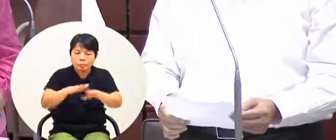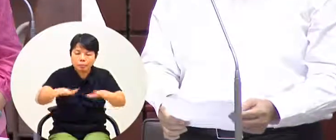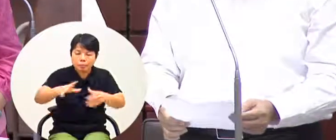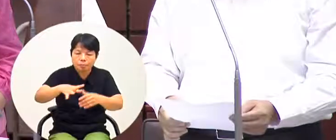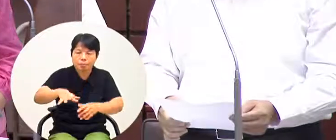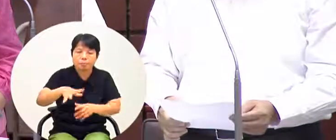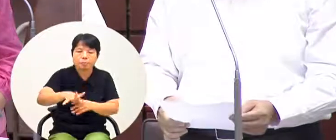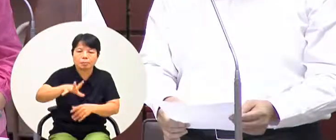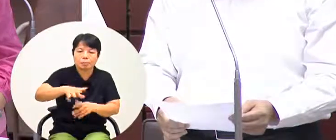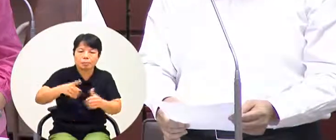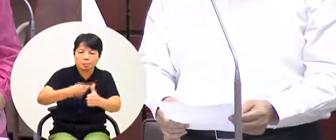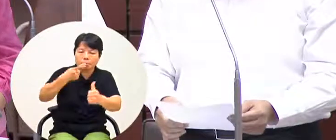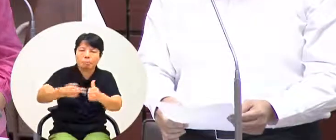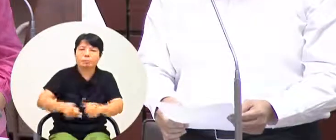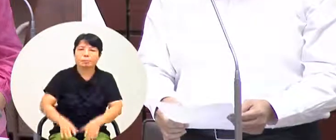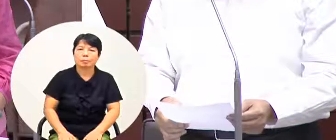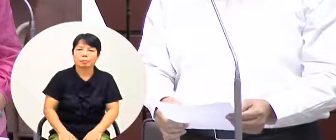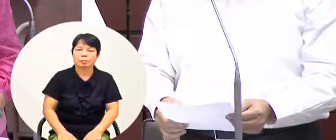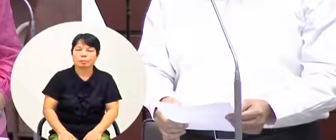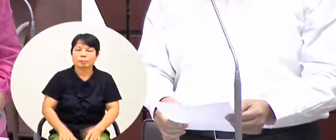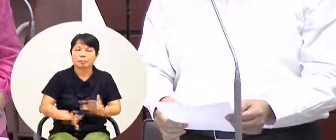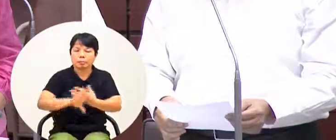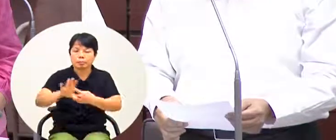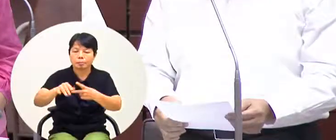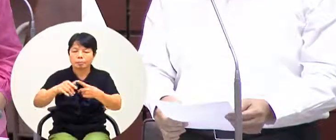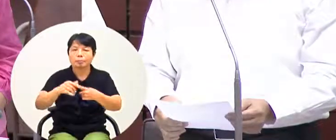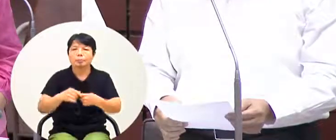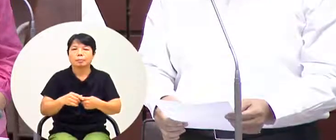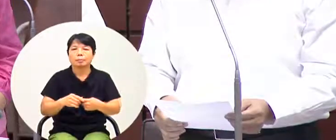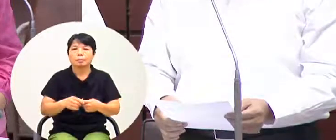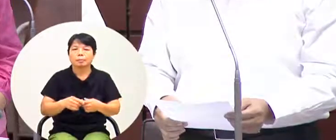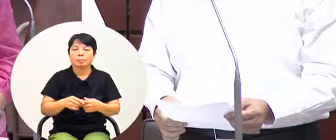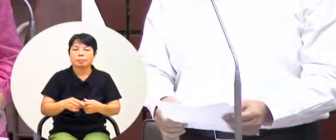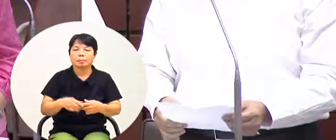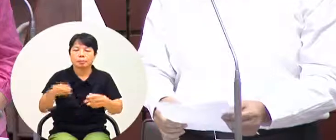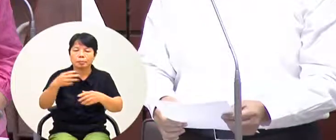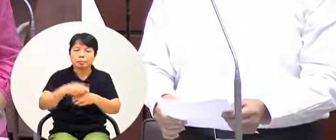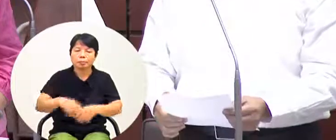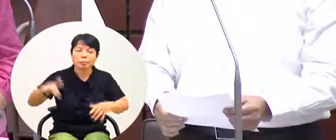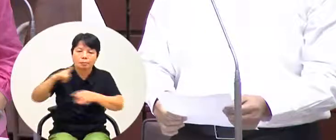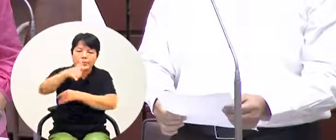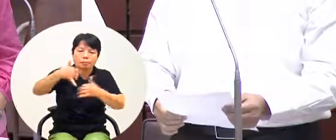外，包括我们会记录479巷的公园的栏杆